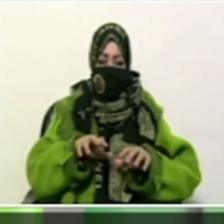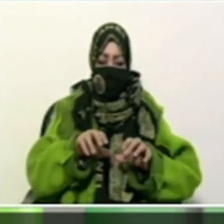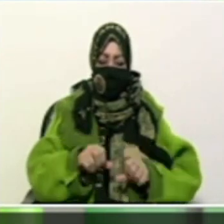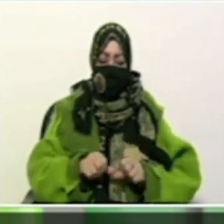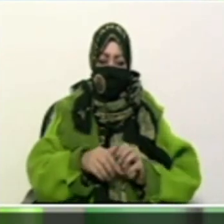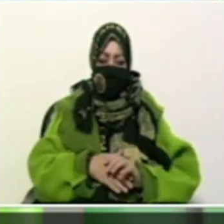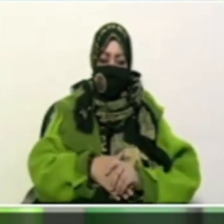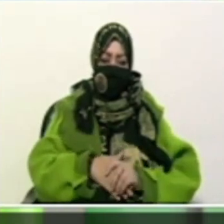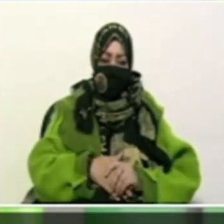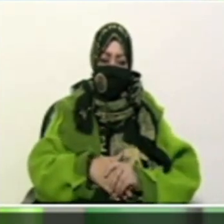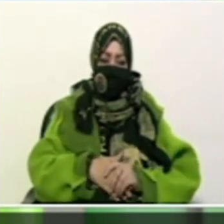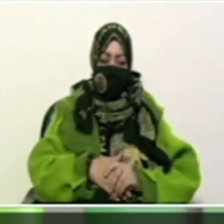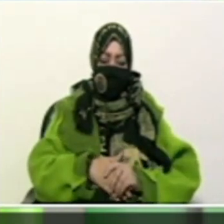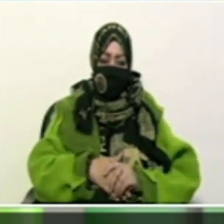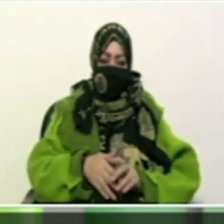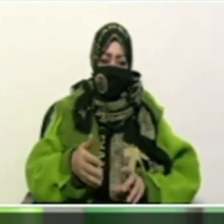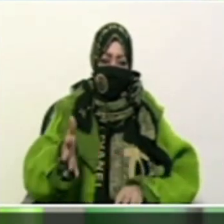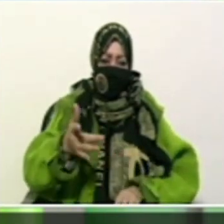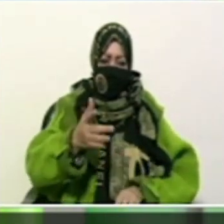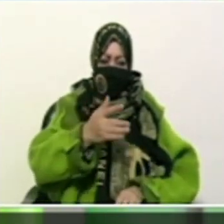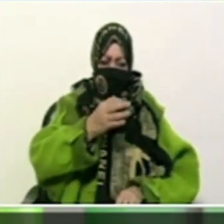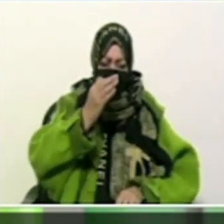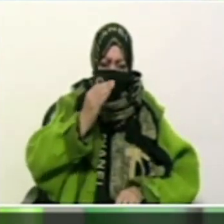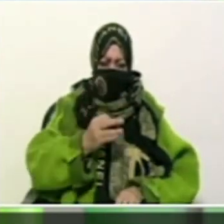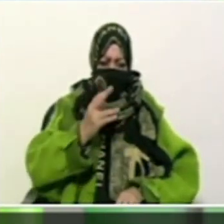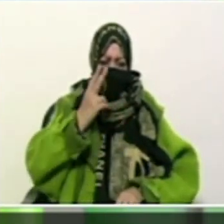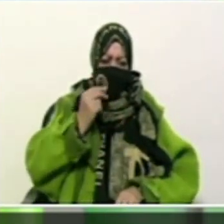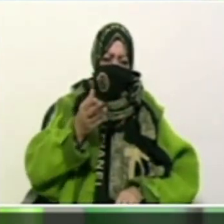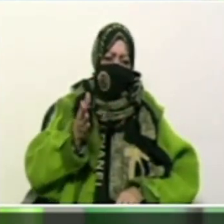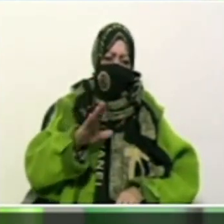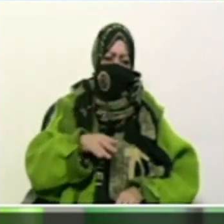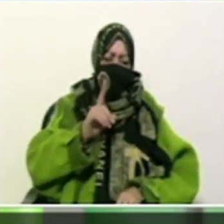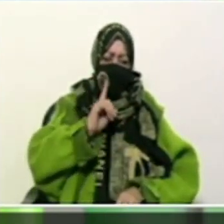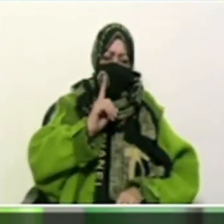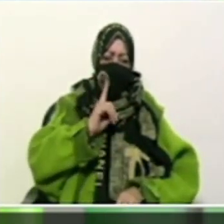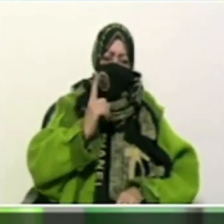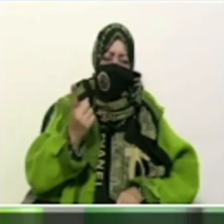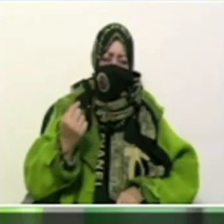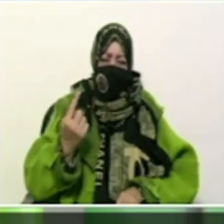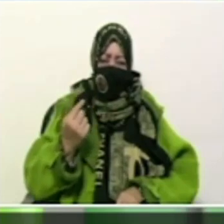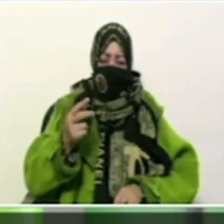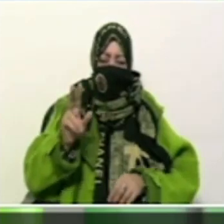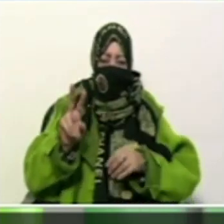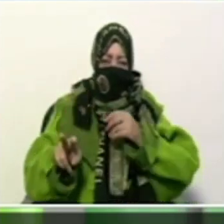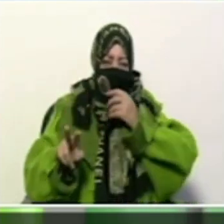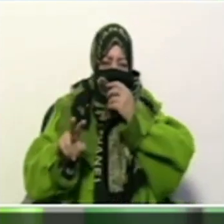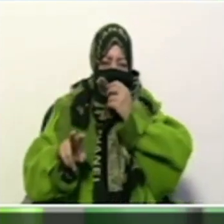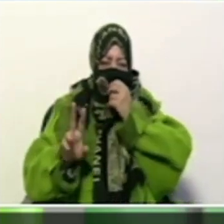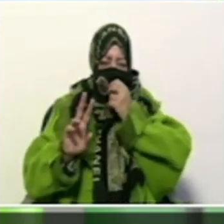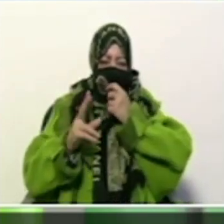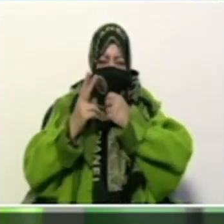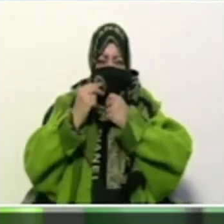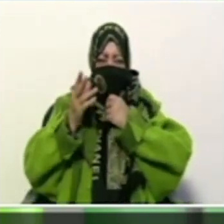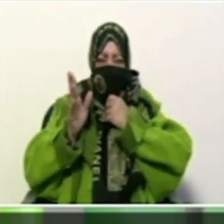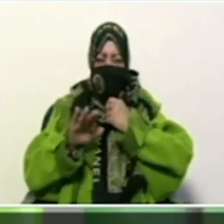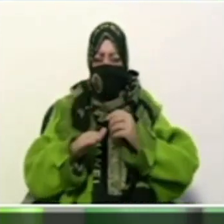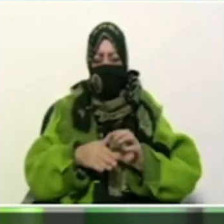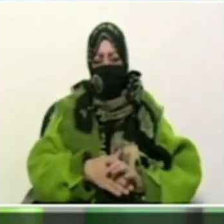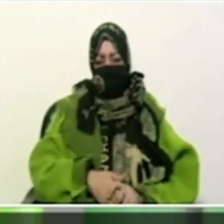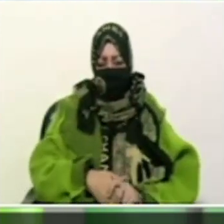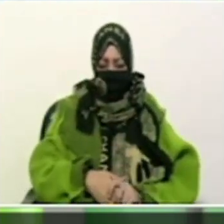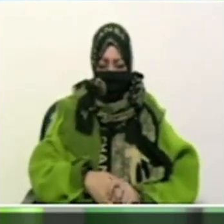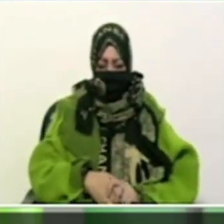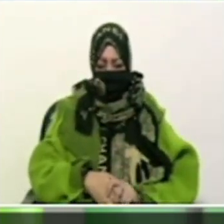نعم. إيه نبي نعرف يعني نقدر نجيب فيه وصية لحد يعني يتيم